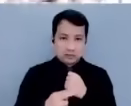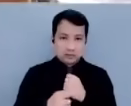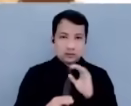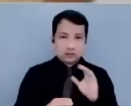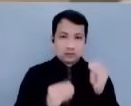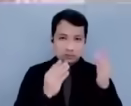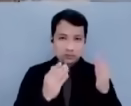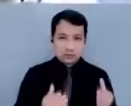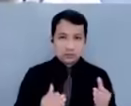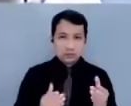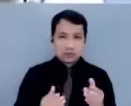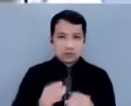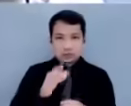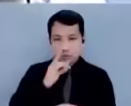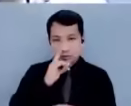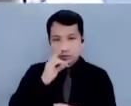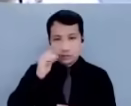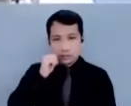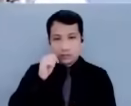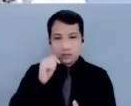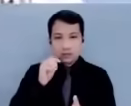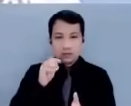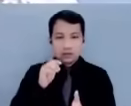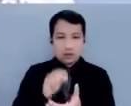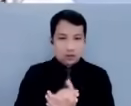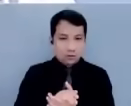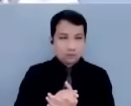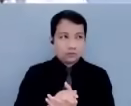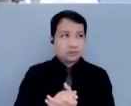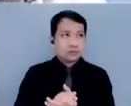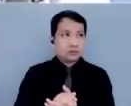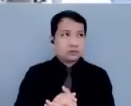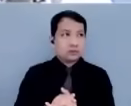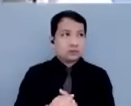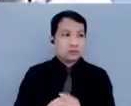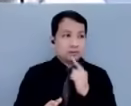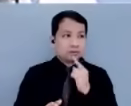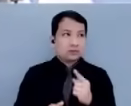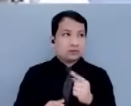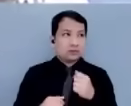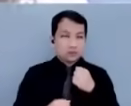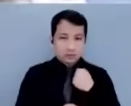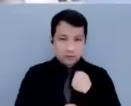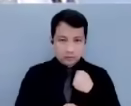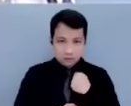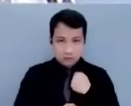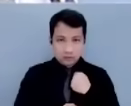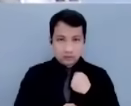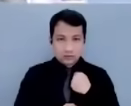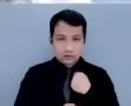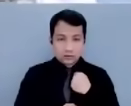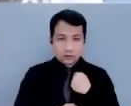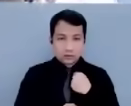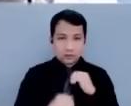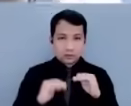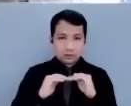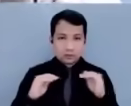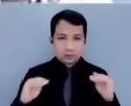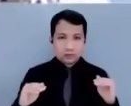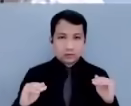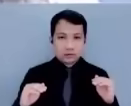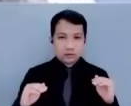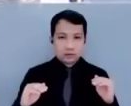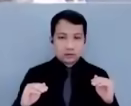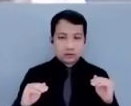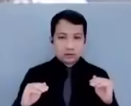isang housewife. Yung pagiging reservist o pagiging sundalo, hindi ho nasusukat sa